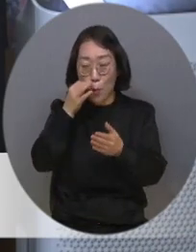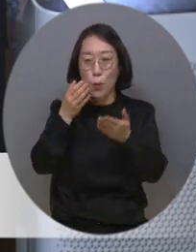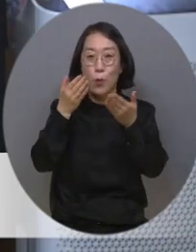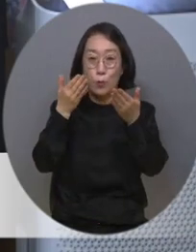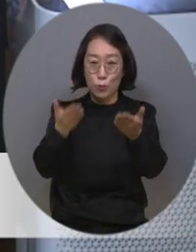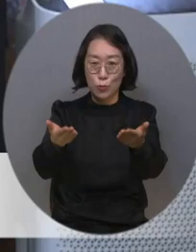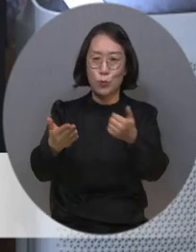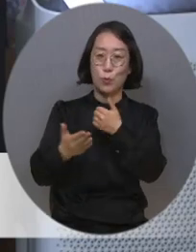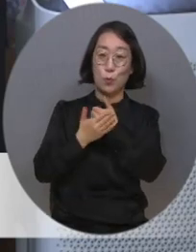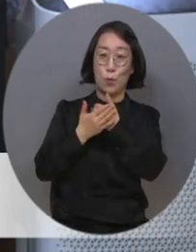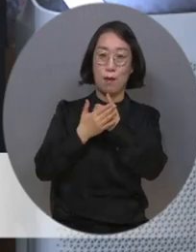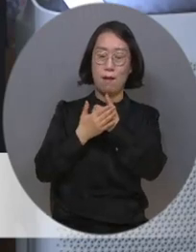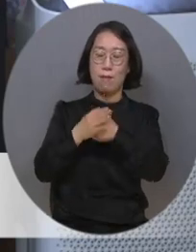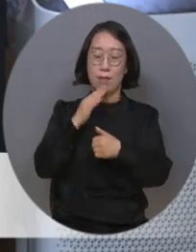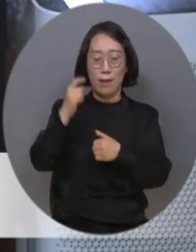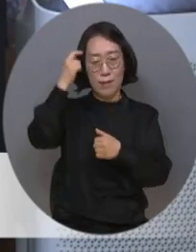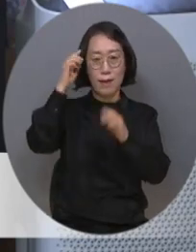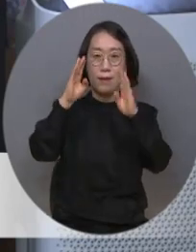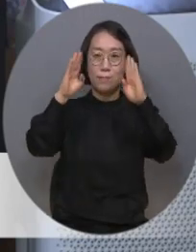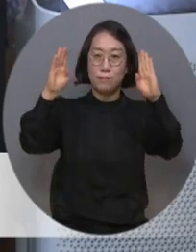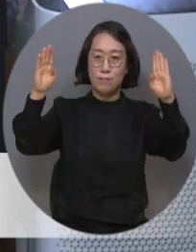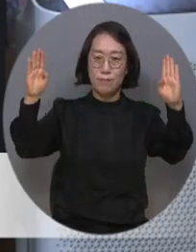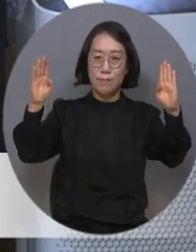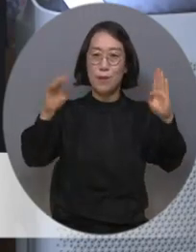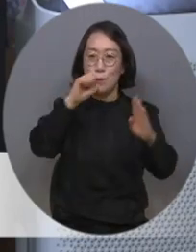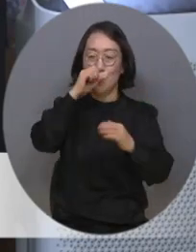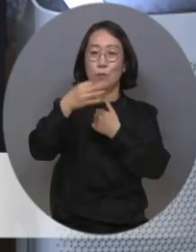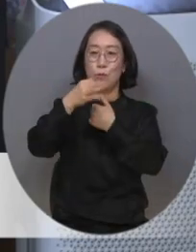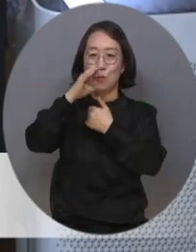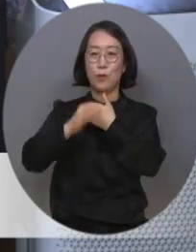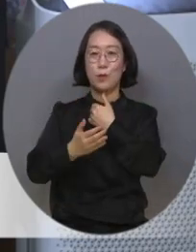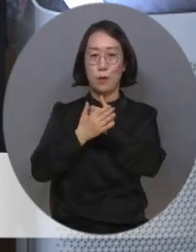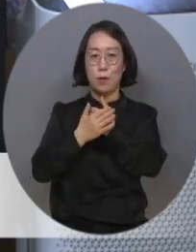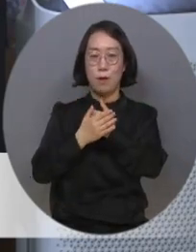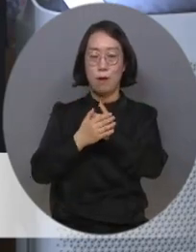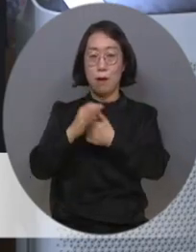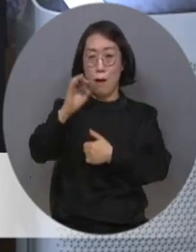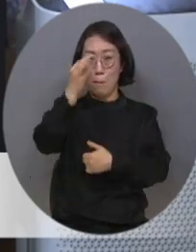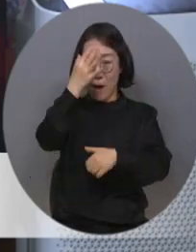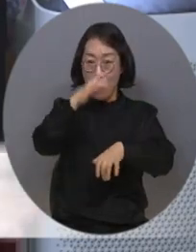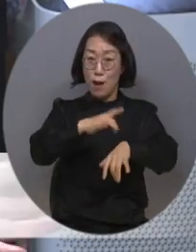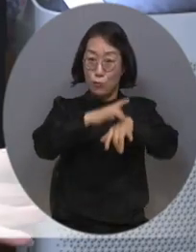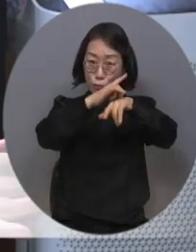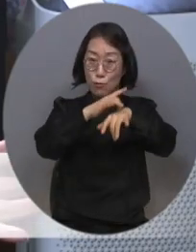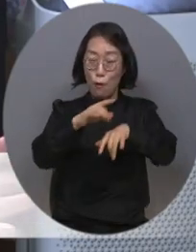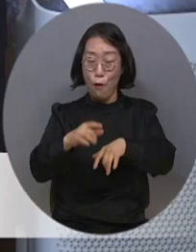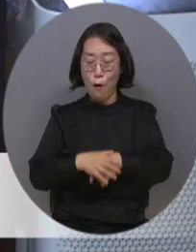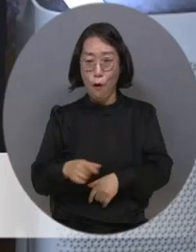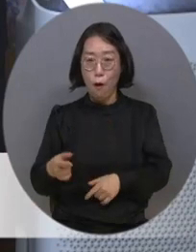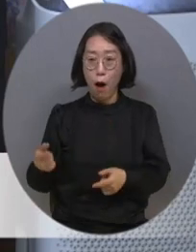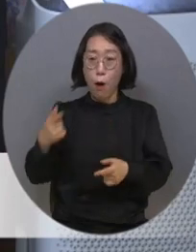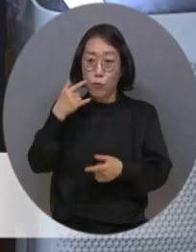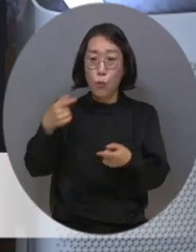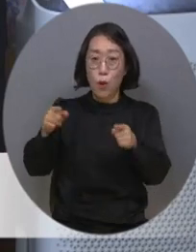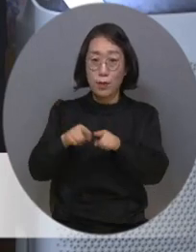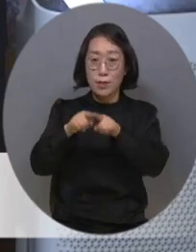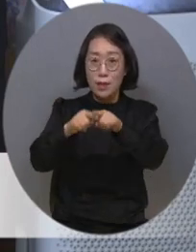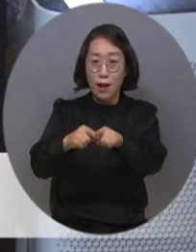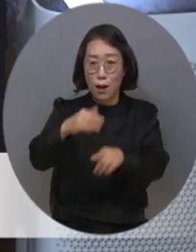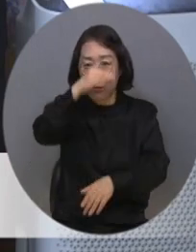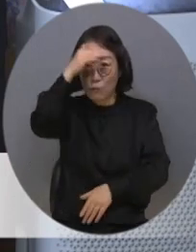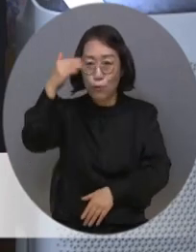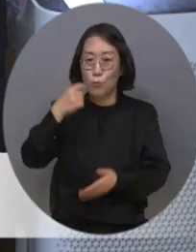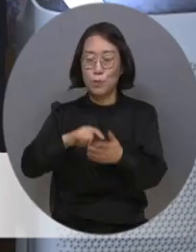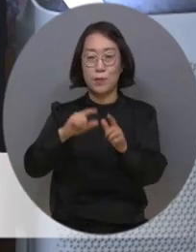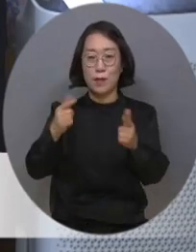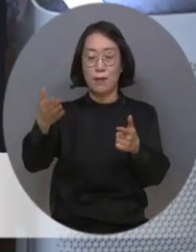주셔서 생각의 폭은 되게 넓어질 것 같긴 해요 마시기라는게 어떻게 보면 부모님들 그런